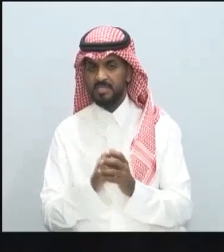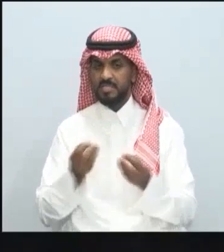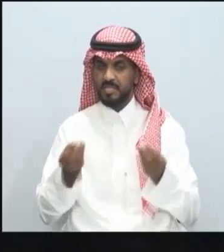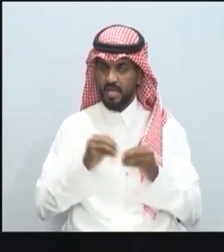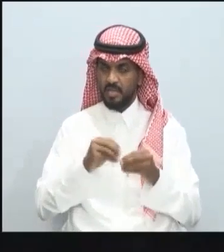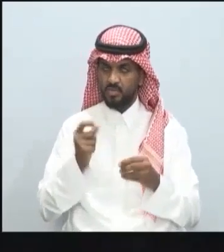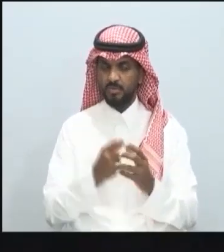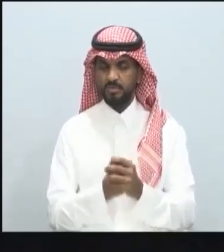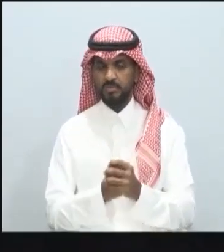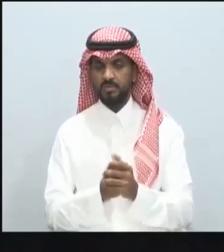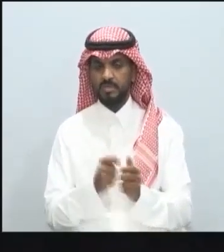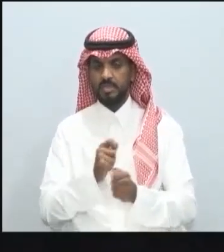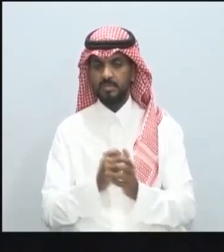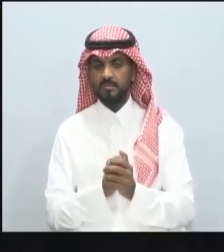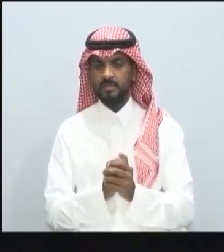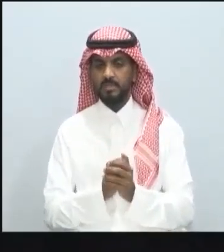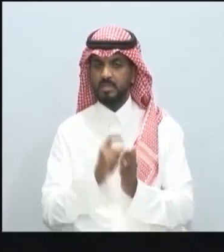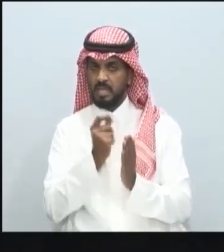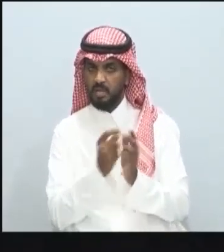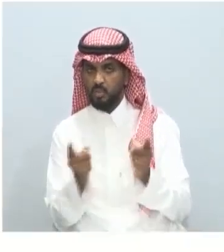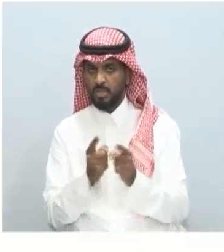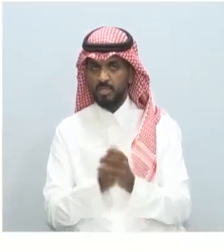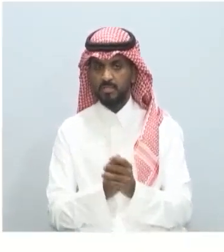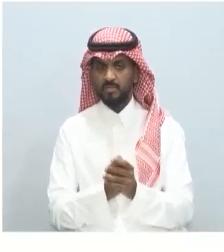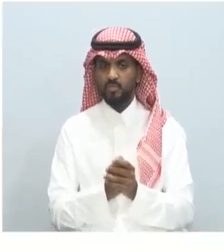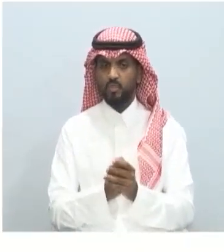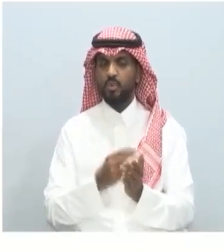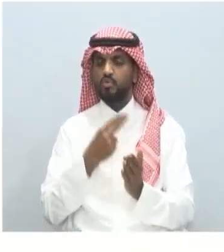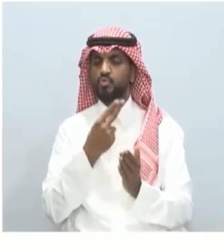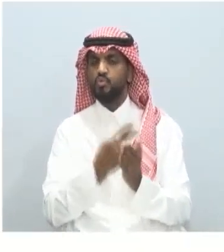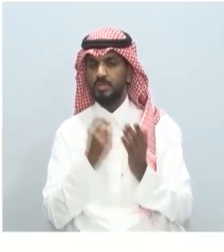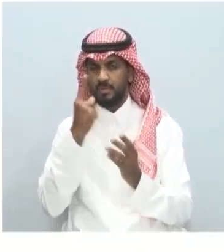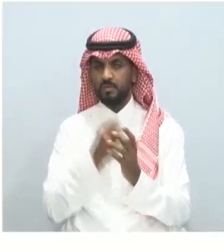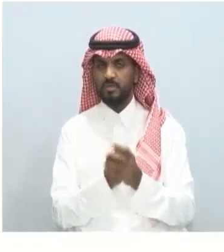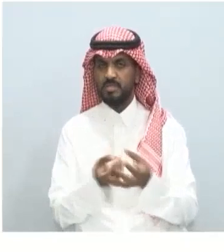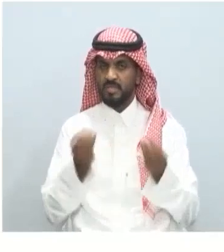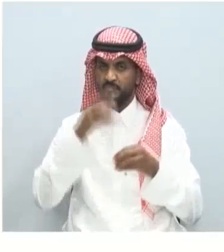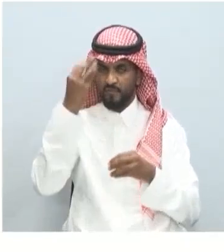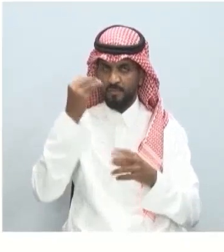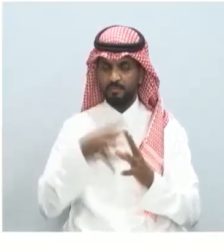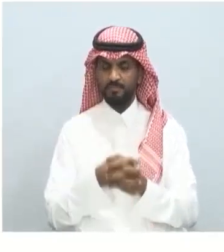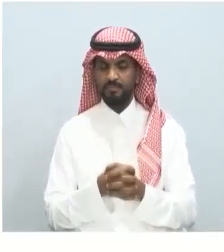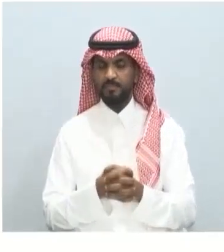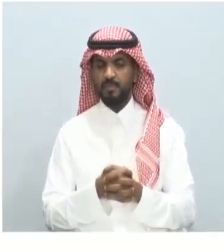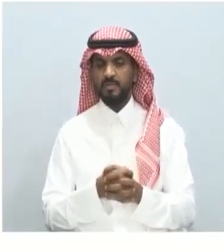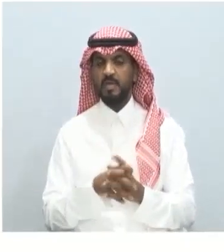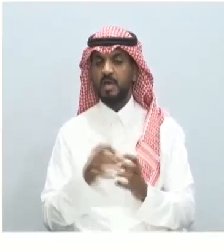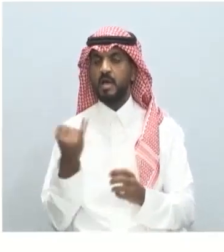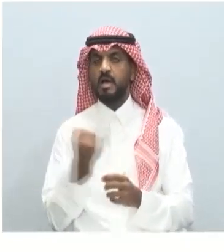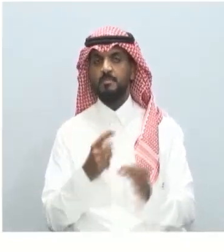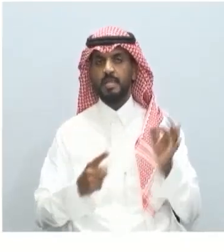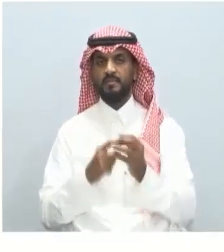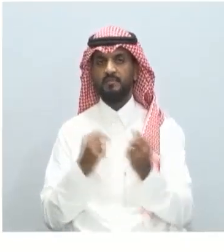واخيرا تستخدم التعليقات والتلخيصات ورسوم التذكر لزياده الفهم والاستيعاب وهذه هي اهم الاهداف